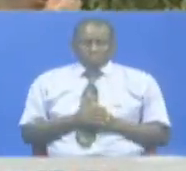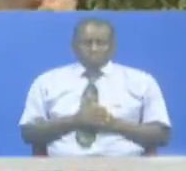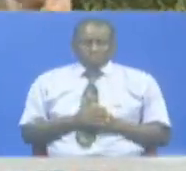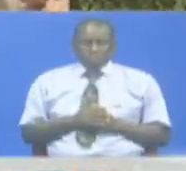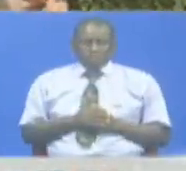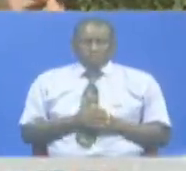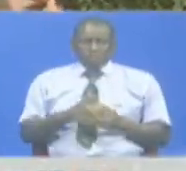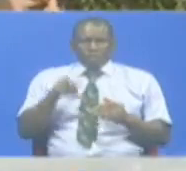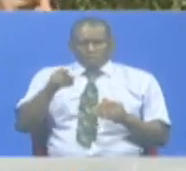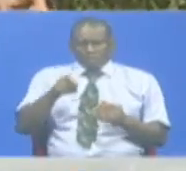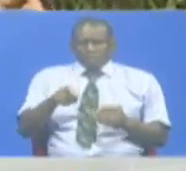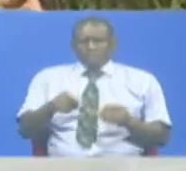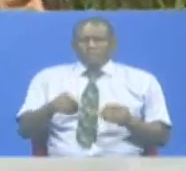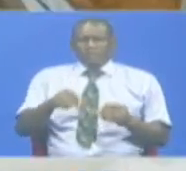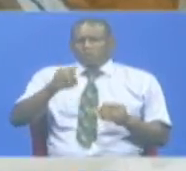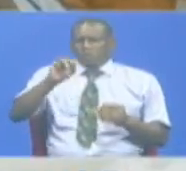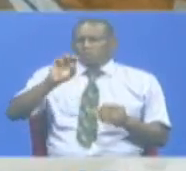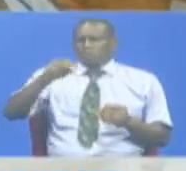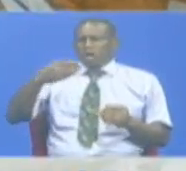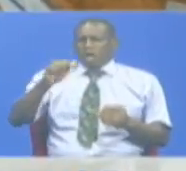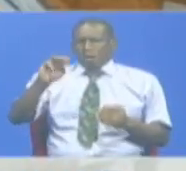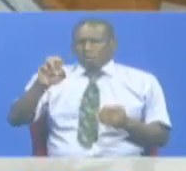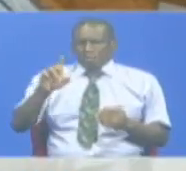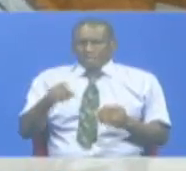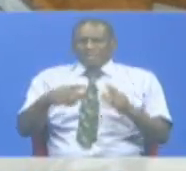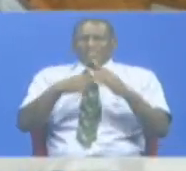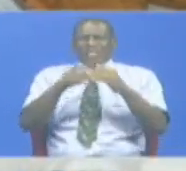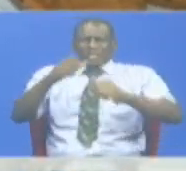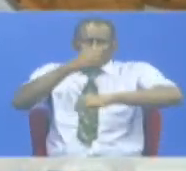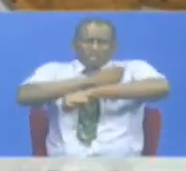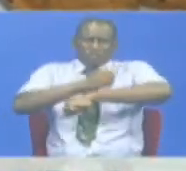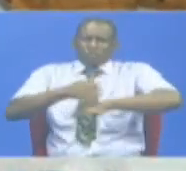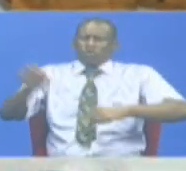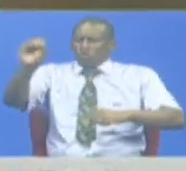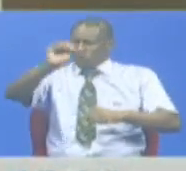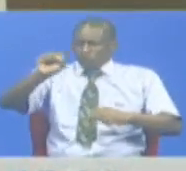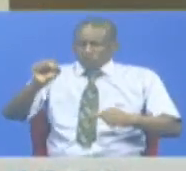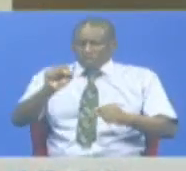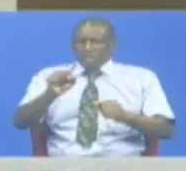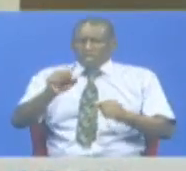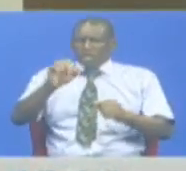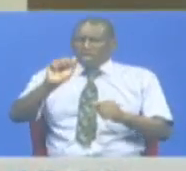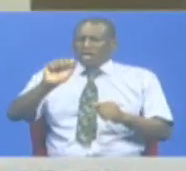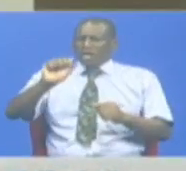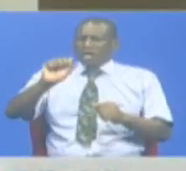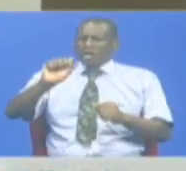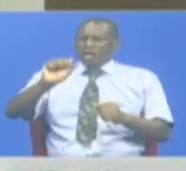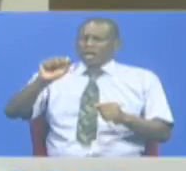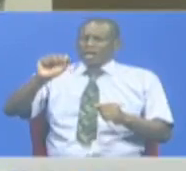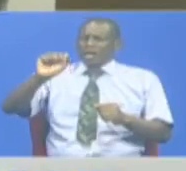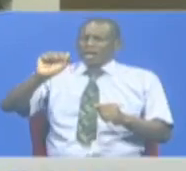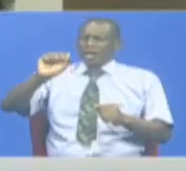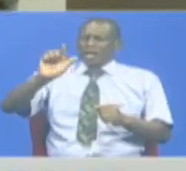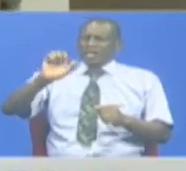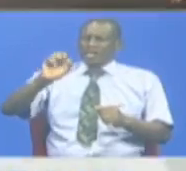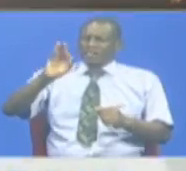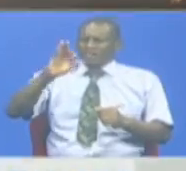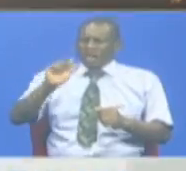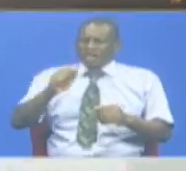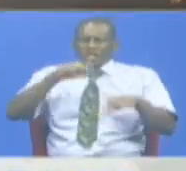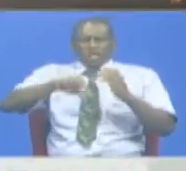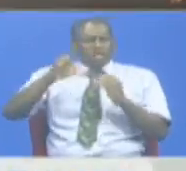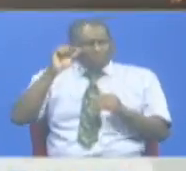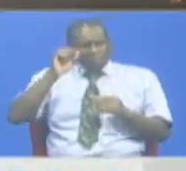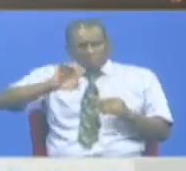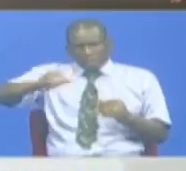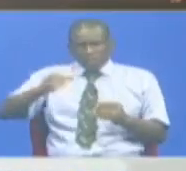Marehemu alikuwa miongoni mwa waanzilishi wa shule ya upili ya Sheikh Khalifa bin Zaid iliyoko katika kaunti ya Mombasa. Community